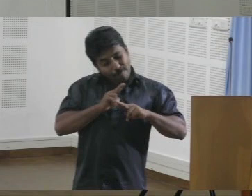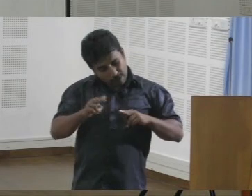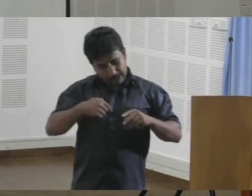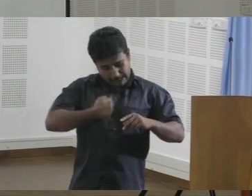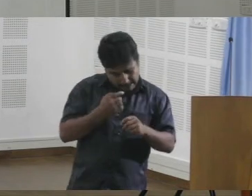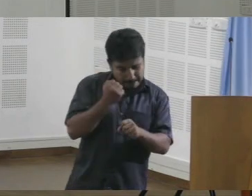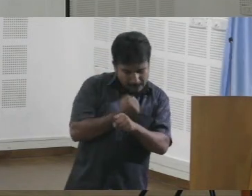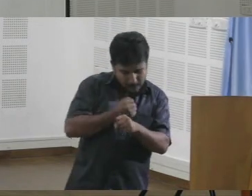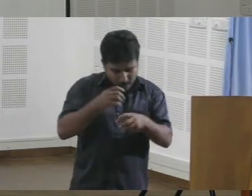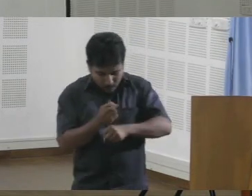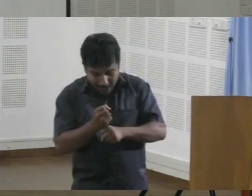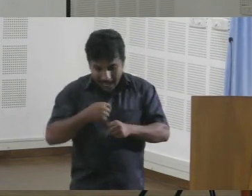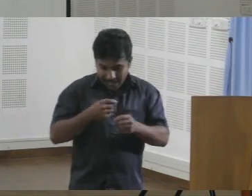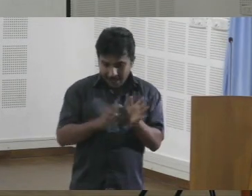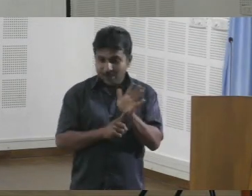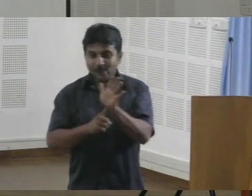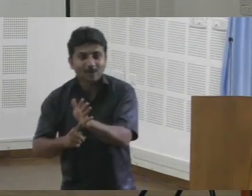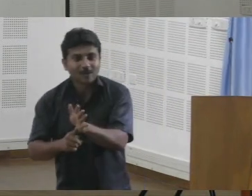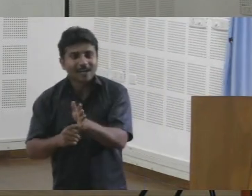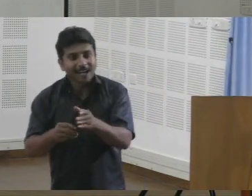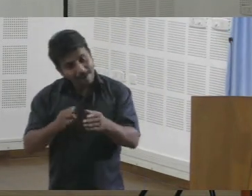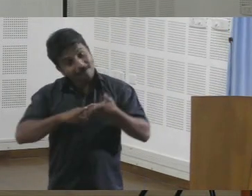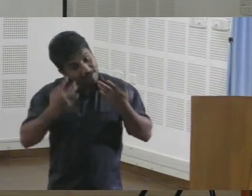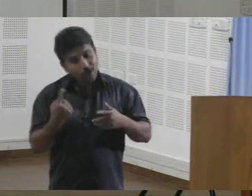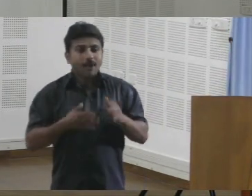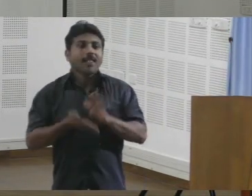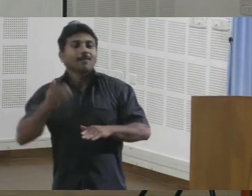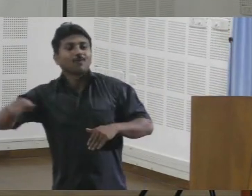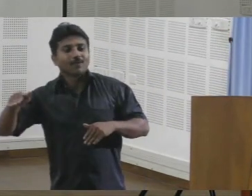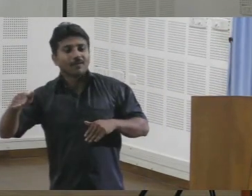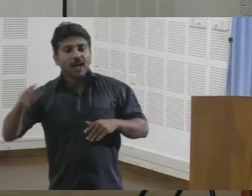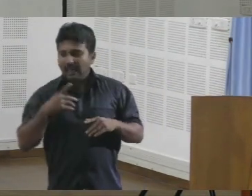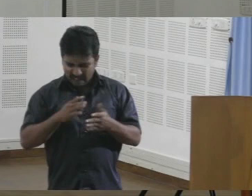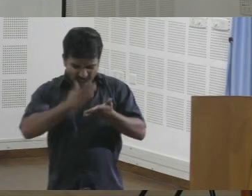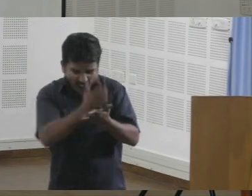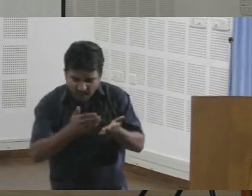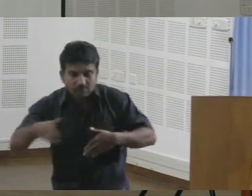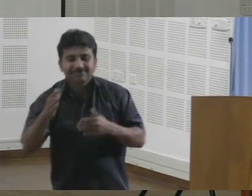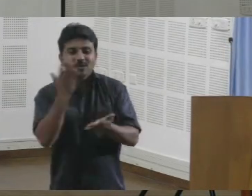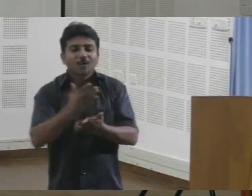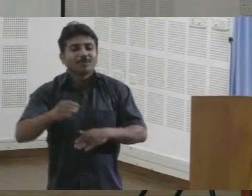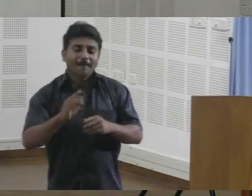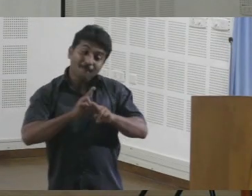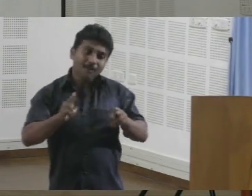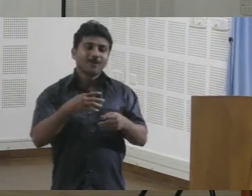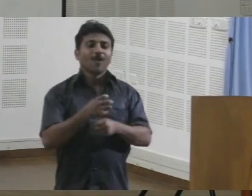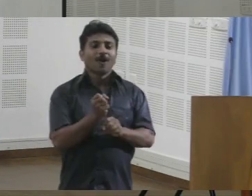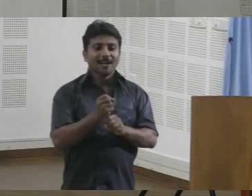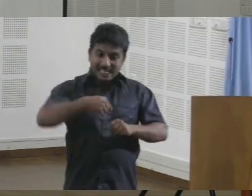ഇത് ഒത്തിരി ഹെൽപ്പ് ചെയ്തു സ്ട്രക്ചർ ടീച്ചിങ് മെത്തേഡ്. പിന്നെ അവൻ്റെ റെസ്റ്റ്ലെസ്നെസ് എല്ലാം കുറഞ്ഞു. പിന്നെ അവൻ്റെ ഡേ